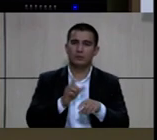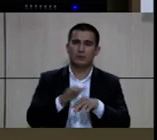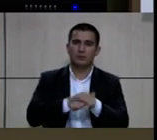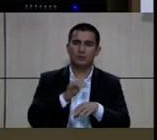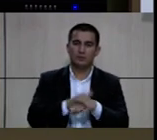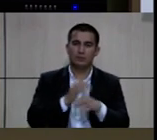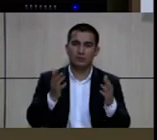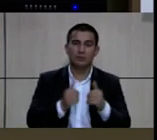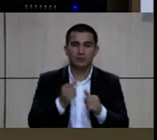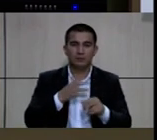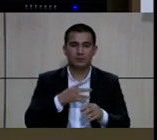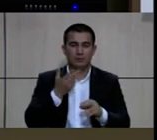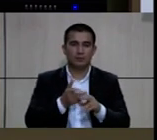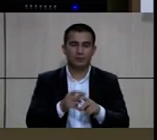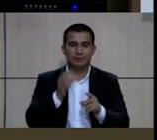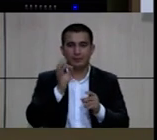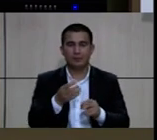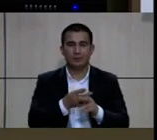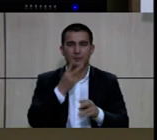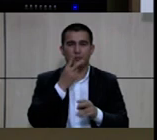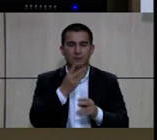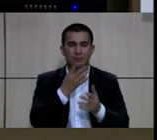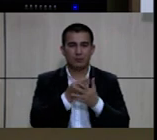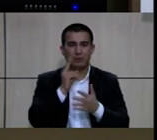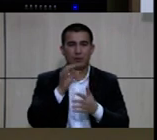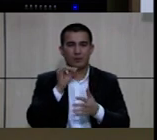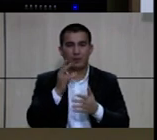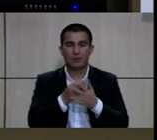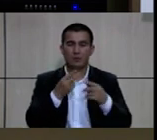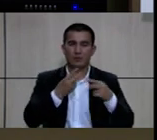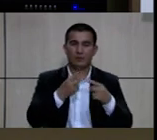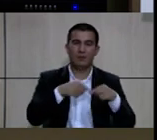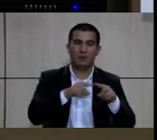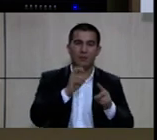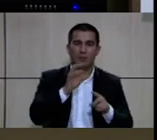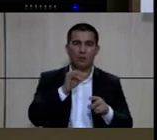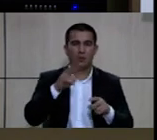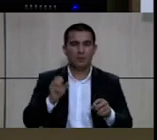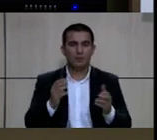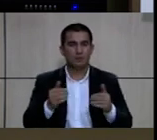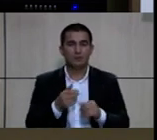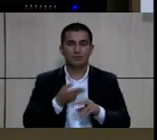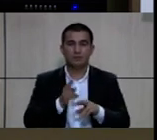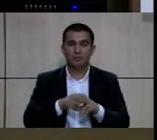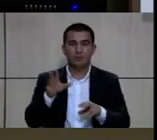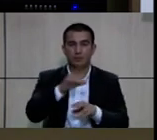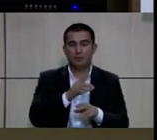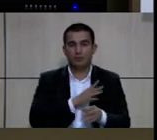Barakalla. Demak, 2 ta qorincha 2 ta bo'lmadan tuzilgan. Demak,